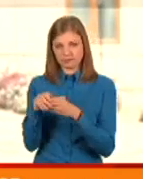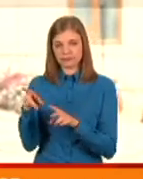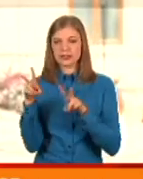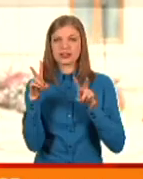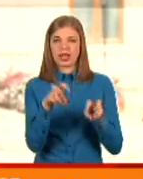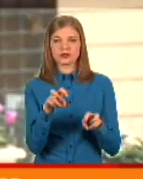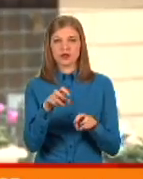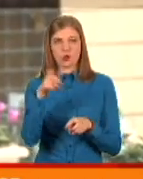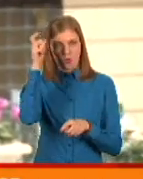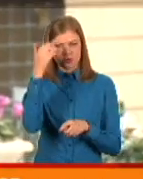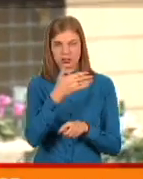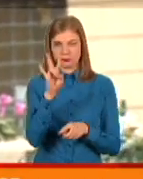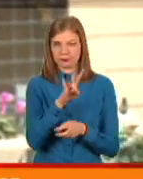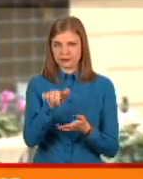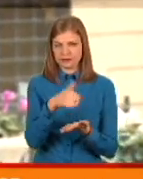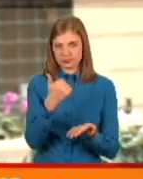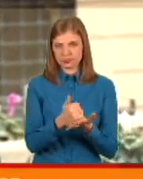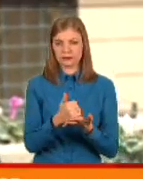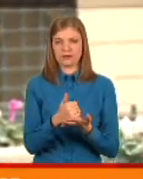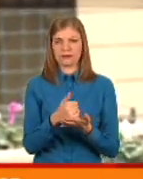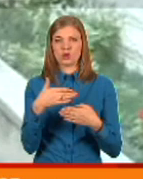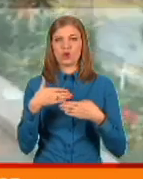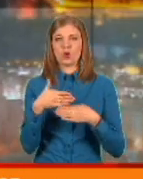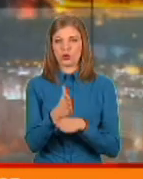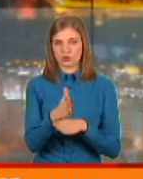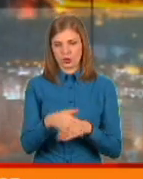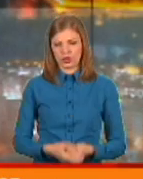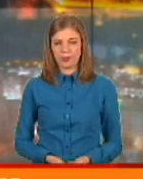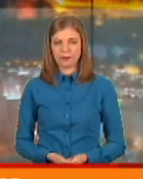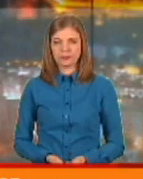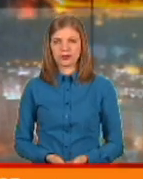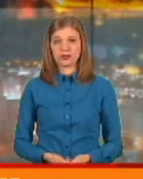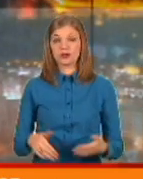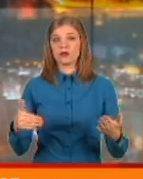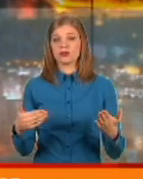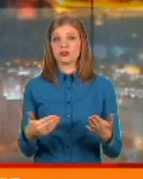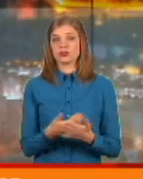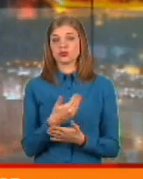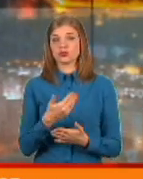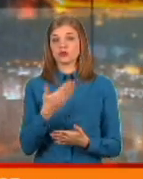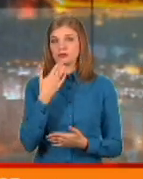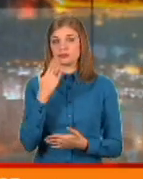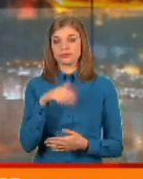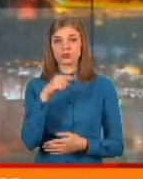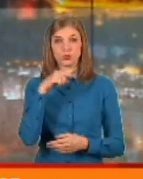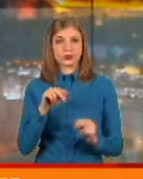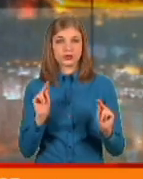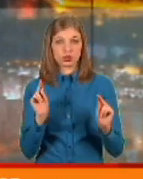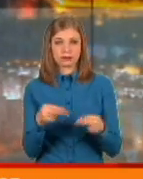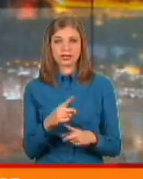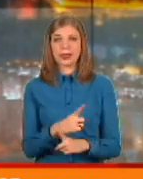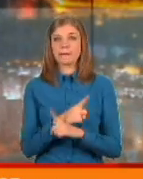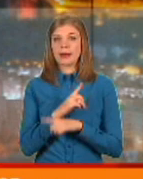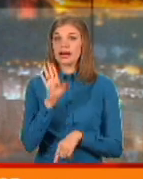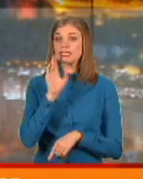назвали Константинопольського патріарха Варфоломія розкольником. Чергове днище російської пропаганди.